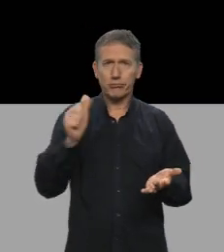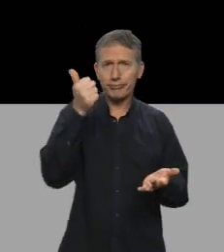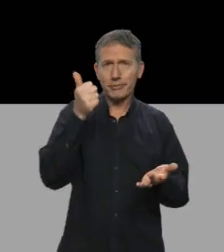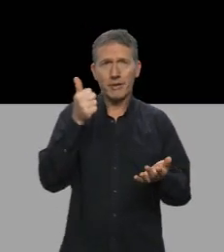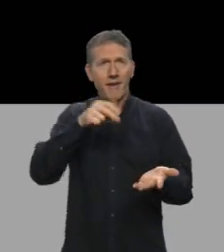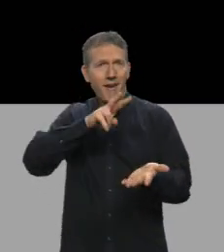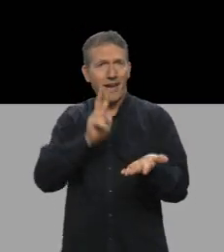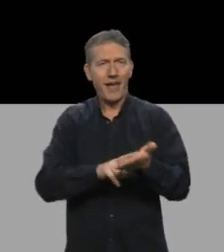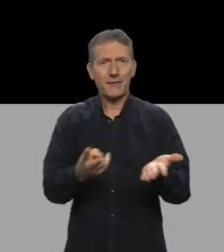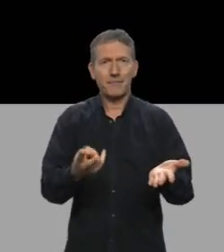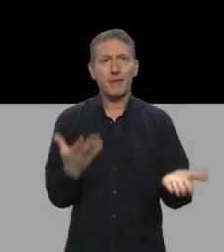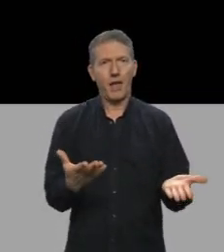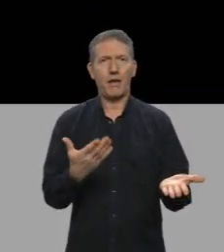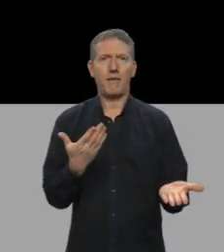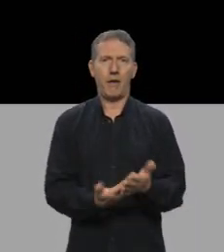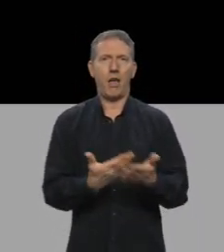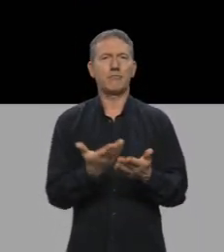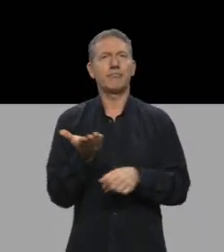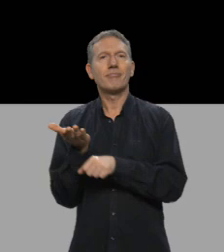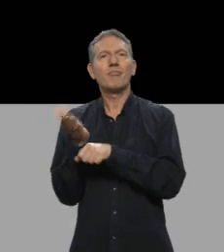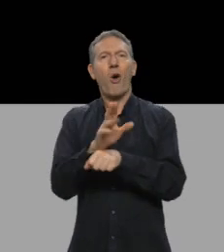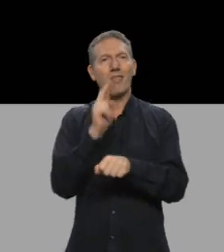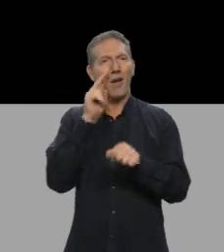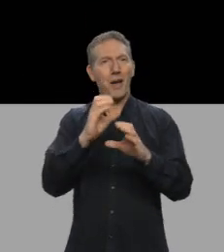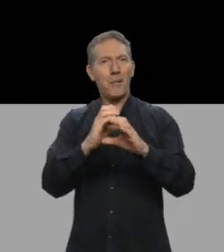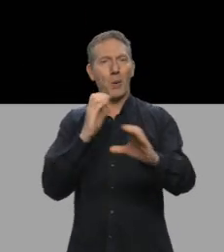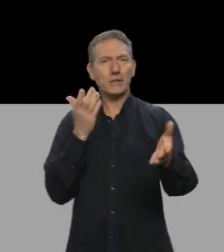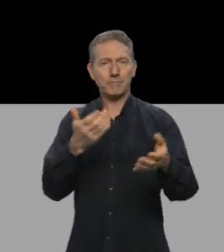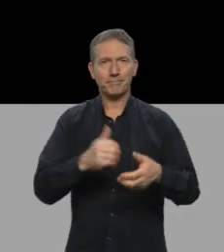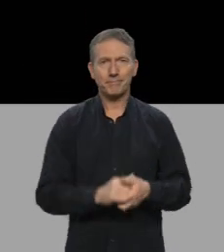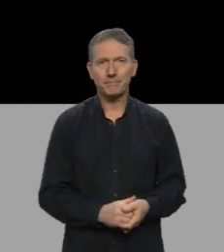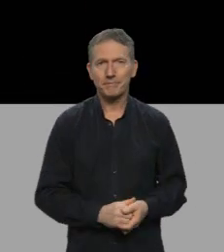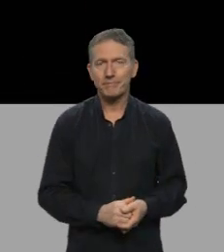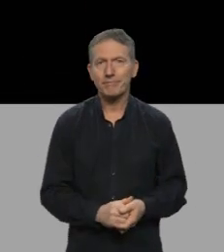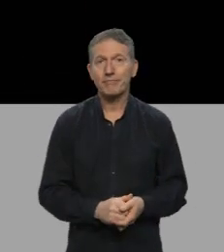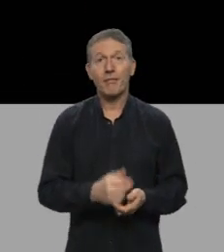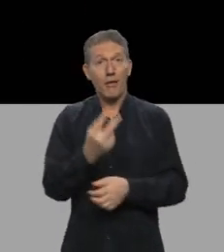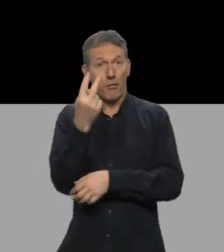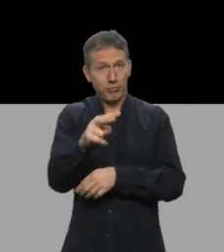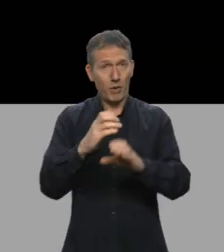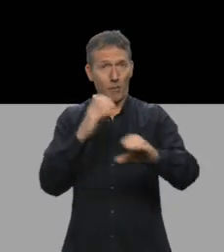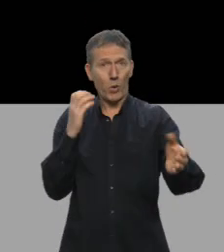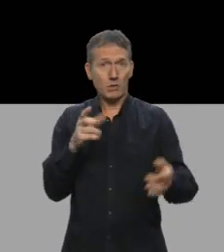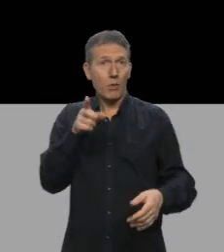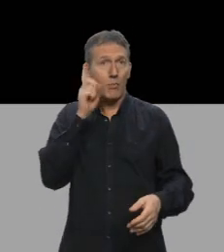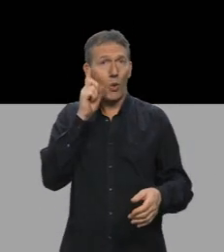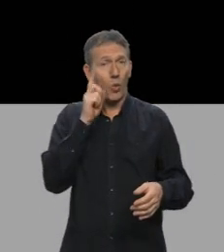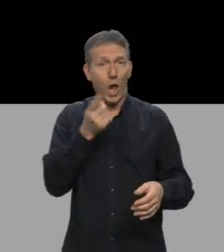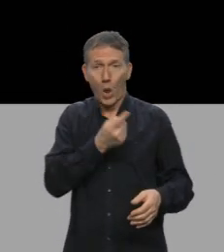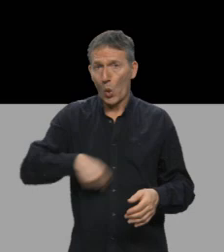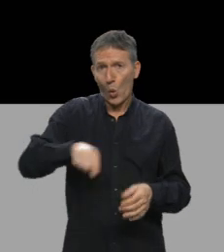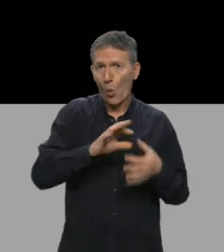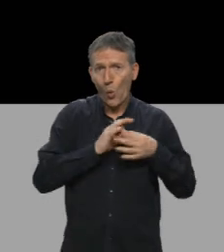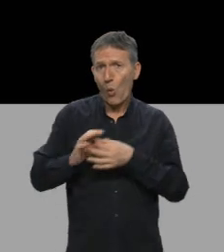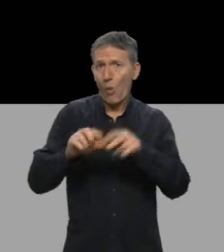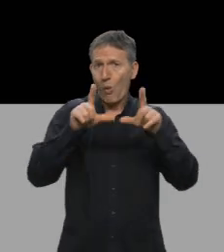d'une France authentique. Voilà, je vais maintenant vous le montrer. Il est à vous, parce qu'il est